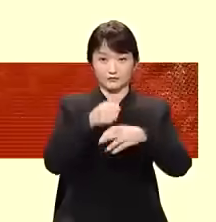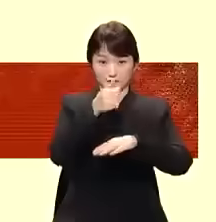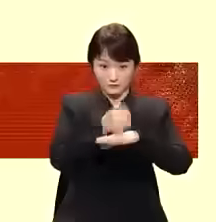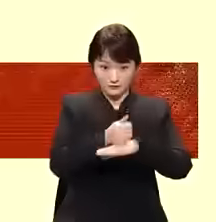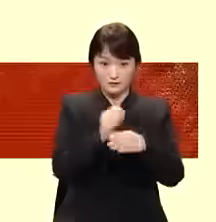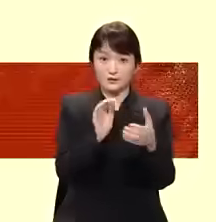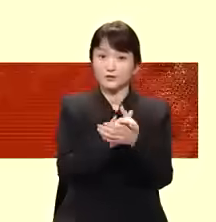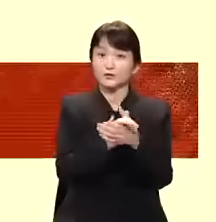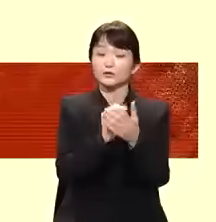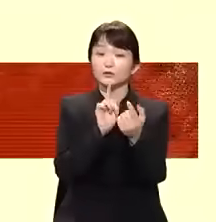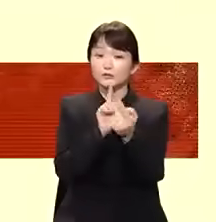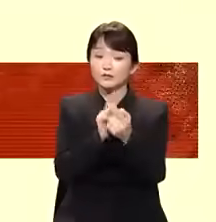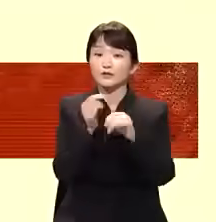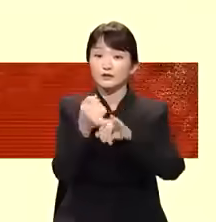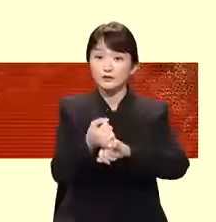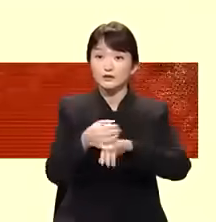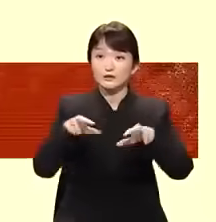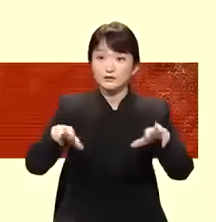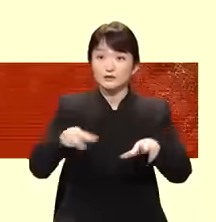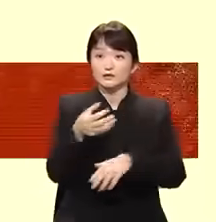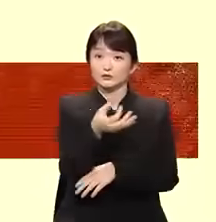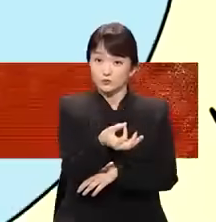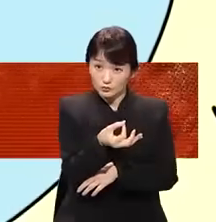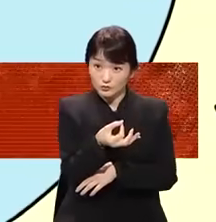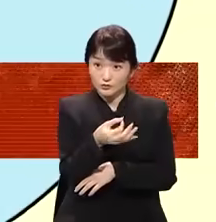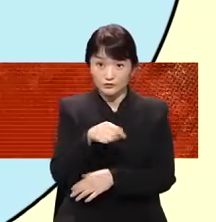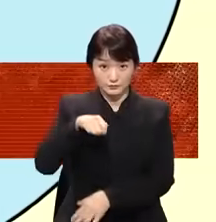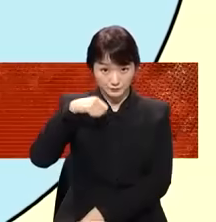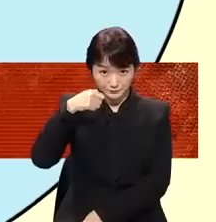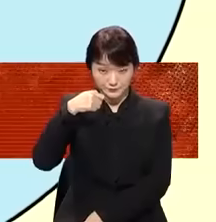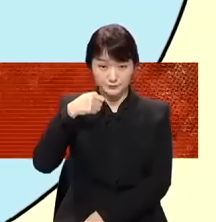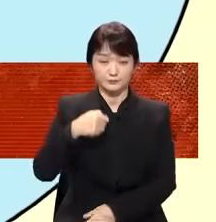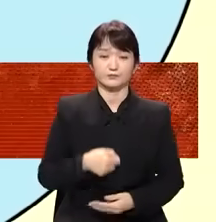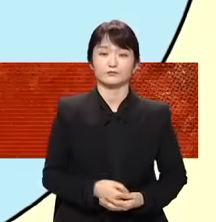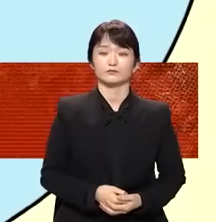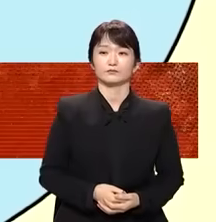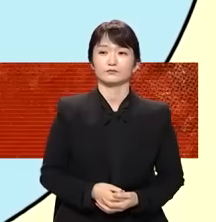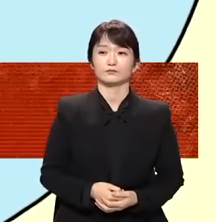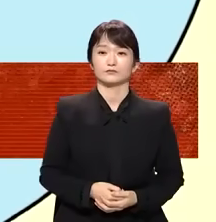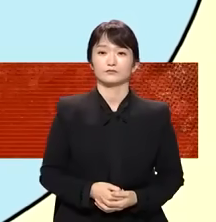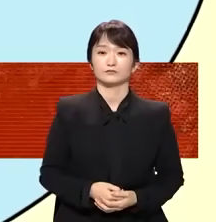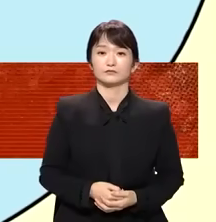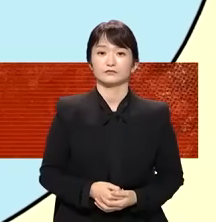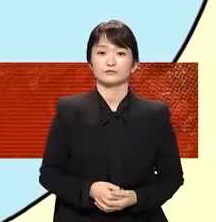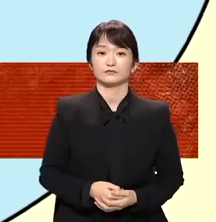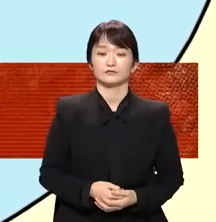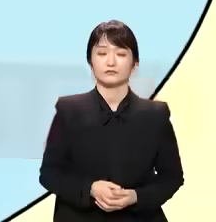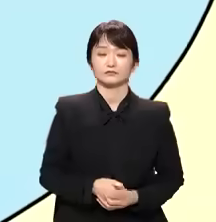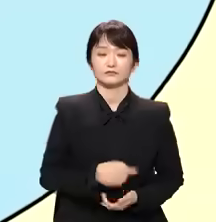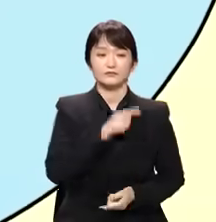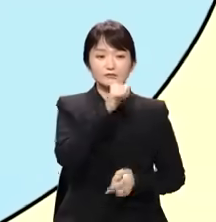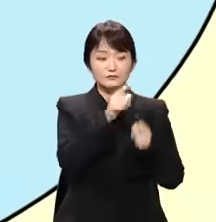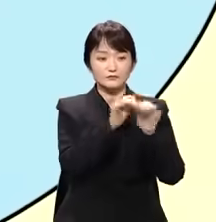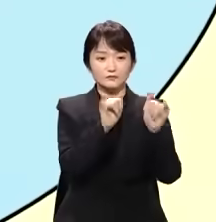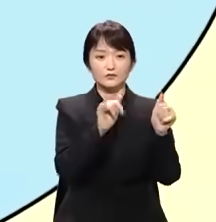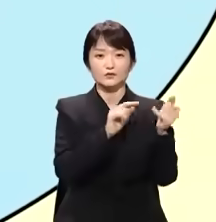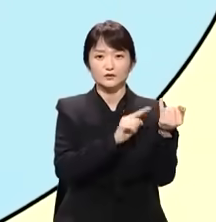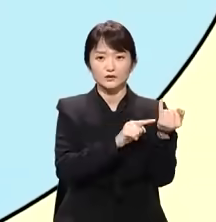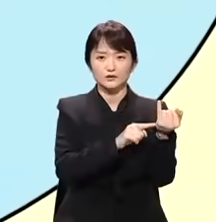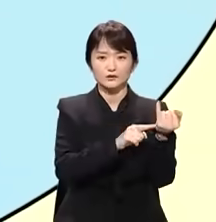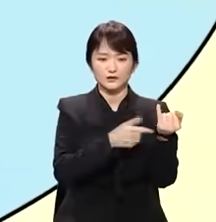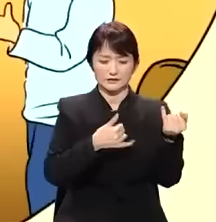이렇게 약속을 잡으면서 지금까지 모은 그 회비로 식사를 하기로 한 겁니다 그런데 일단 사연자는 자녀가 없습니다 그런데